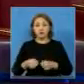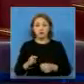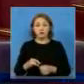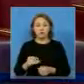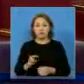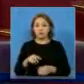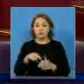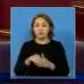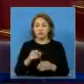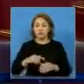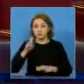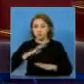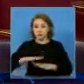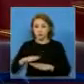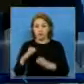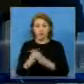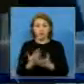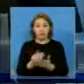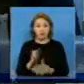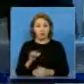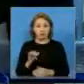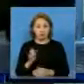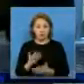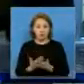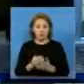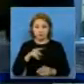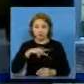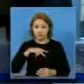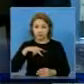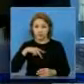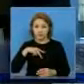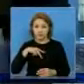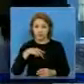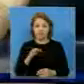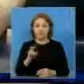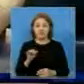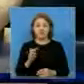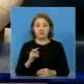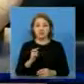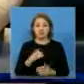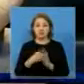департамента внутреннего государственного аудита Кият Жумабаев был награжден нагрудным знаком «Каржездуга».